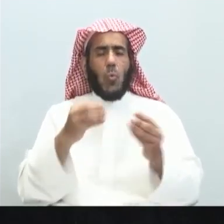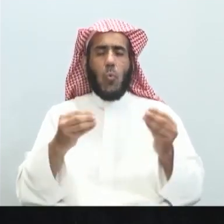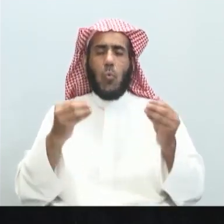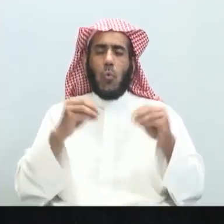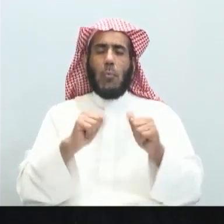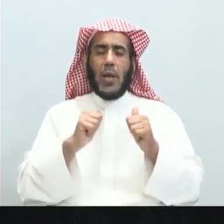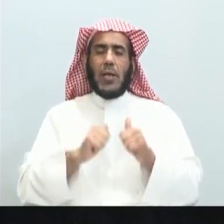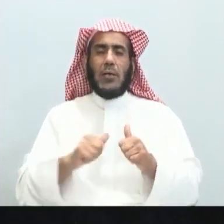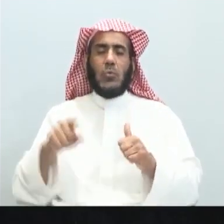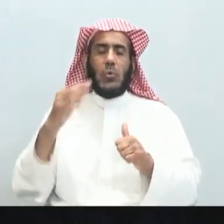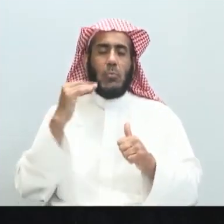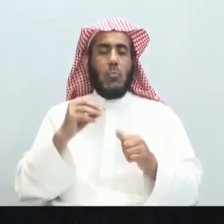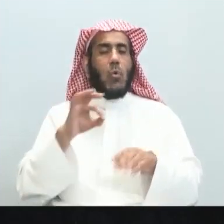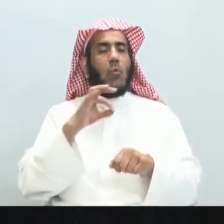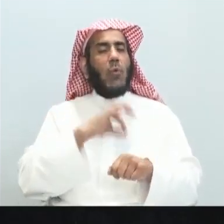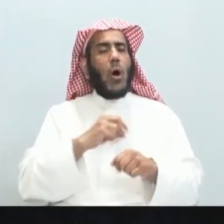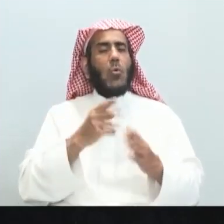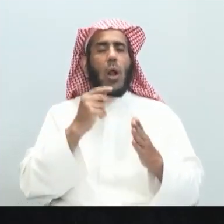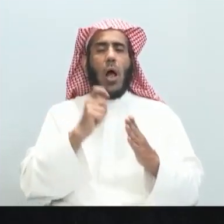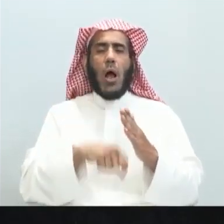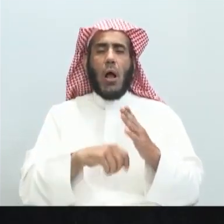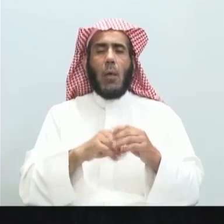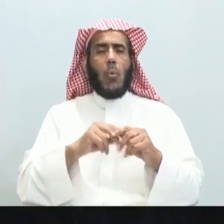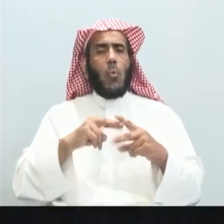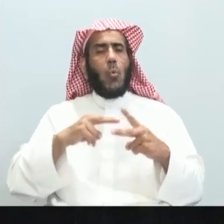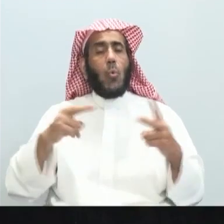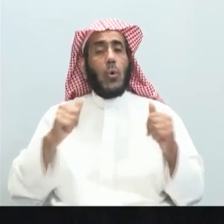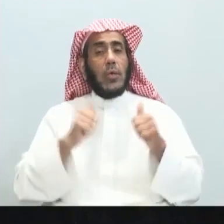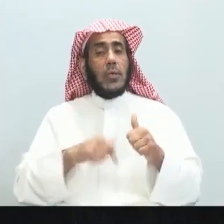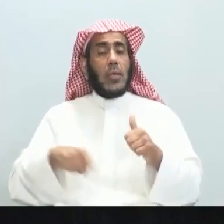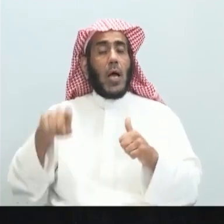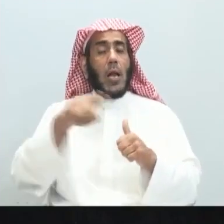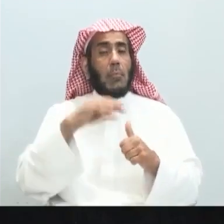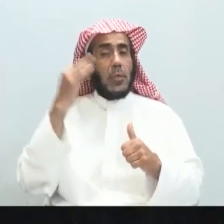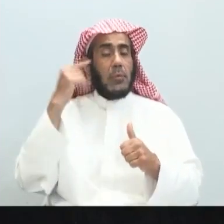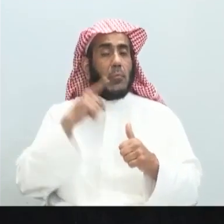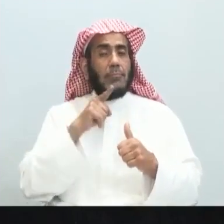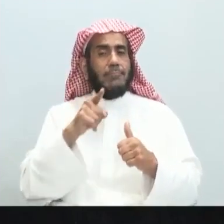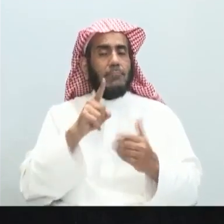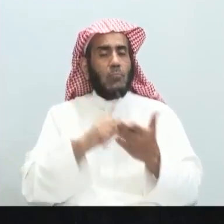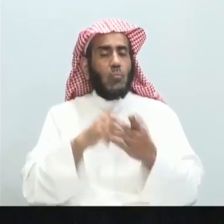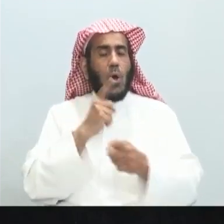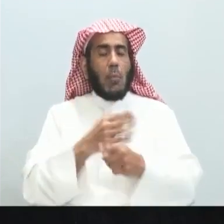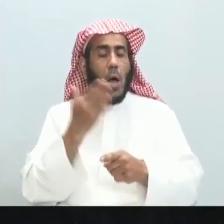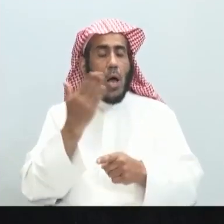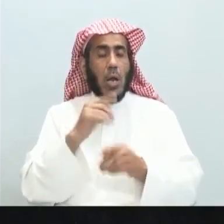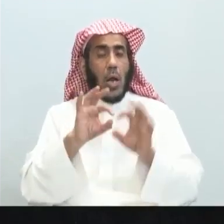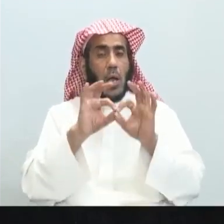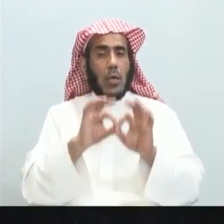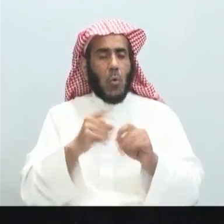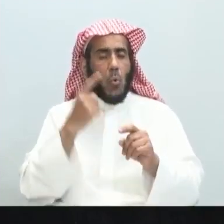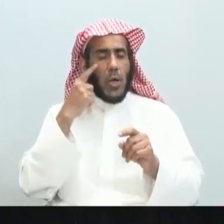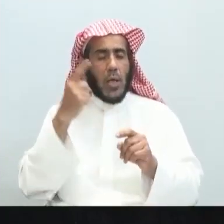ايها الطلاب والطالبات بالفوائد والاحكام على كل طالب منكم وكل طالبه ان يقرا الايات